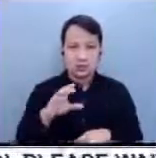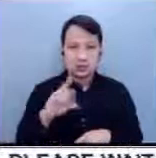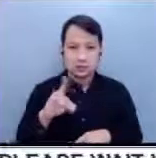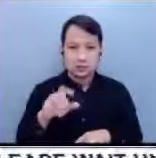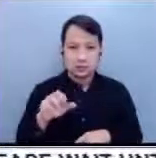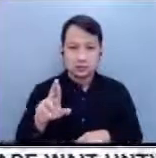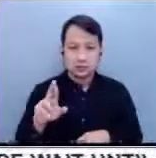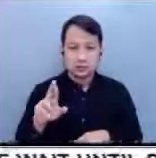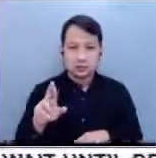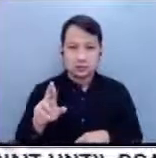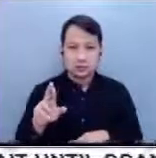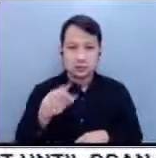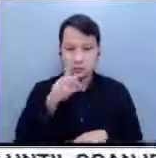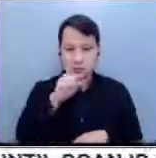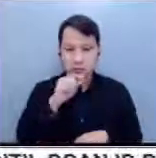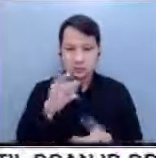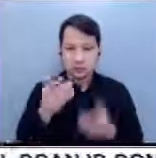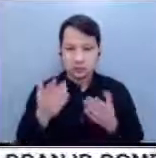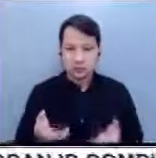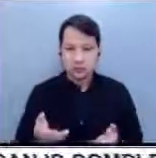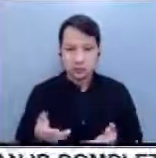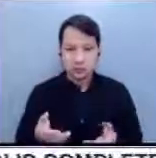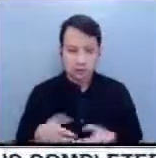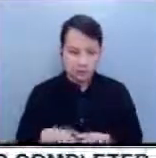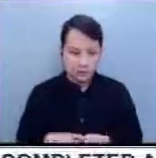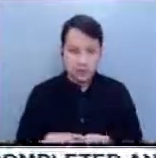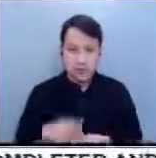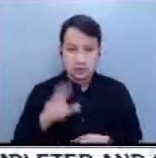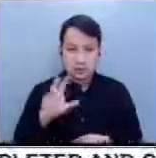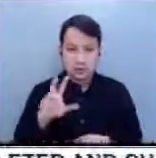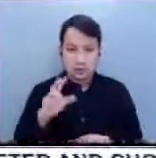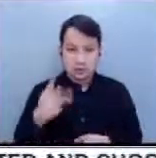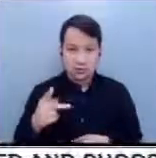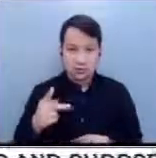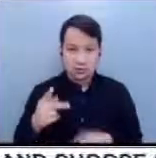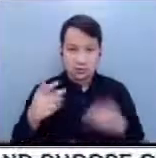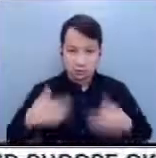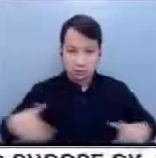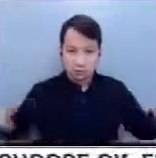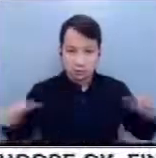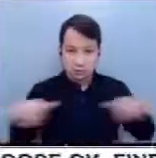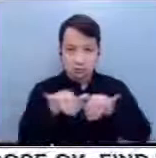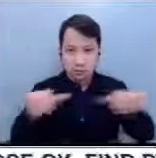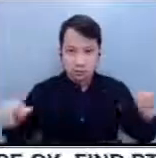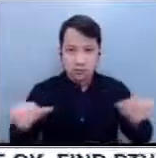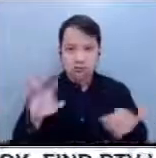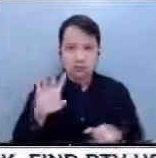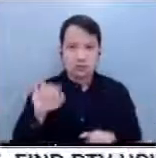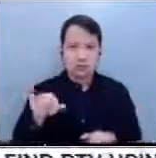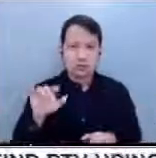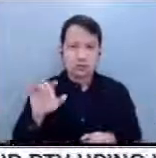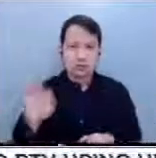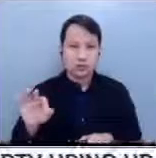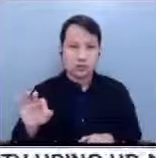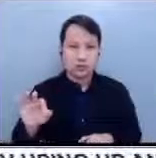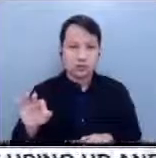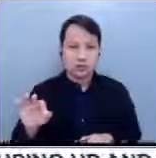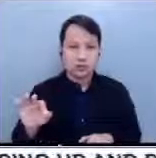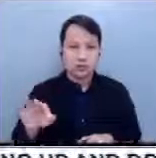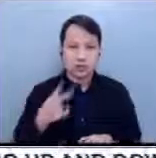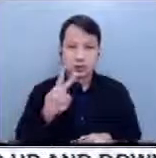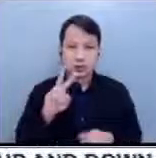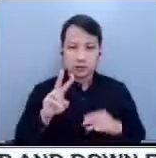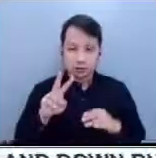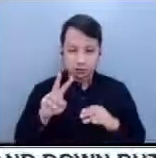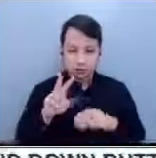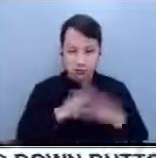ang ibon, ay may bigat itong 3 kilograms na may wingspan na 4.9 feet at haba na 2 feet. Nasa